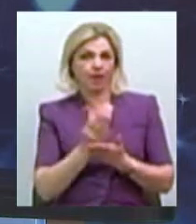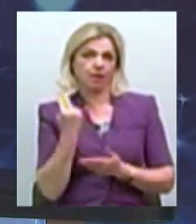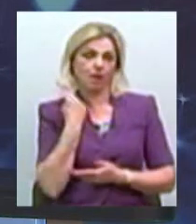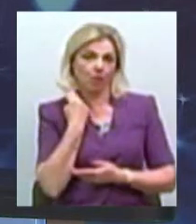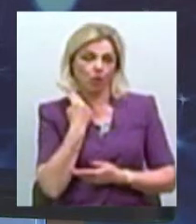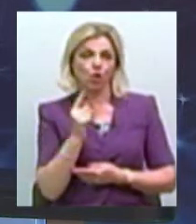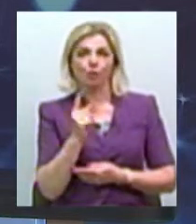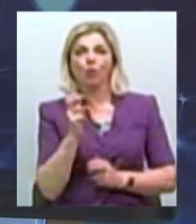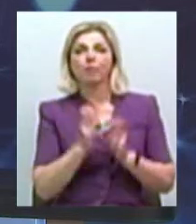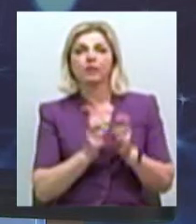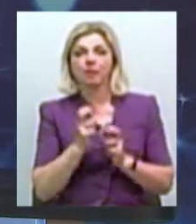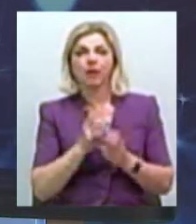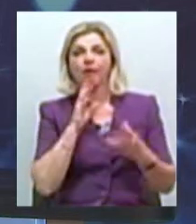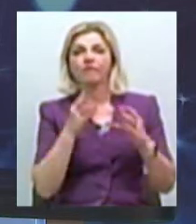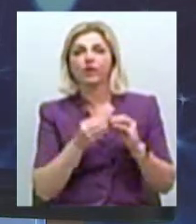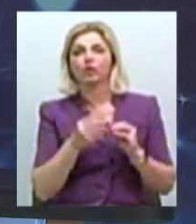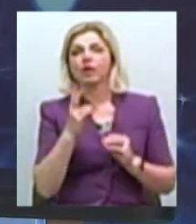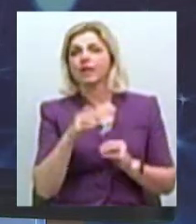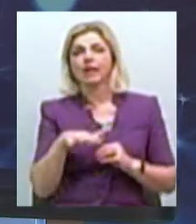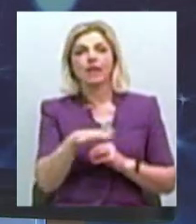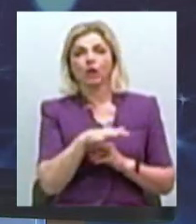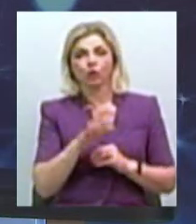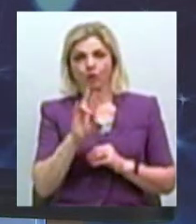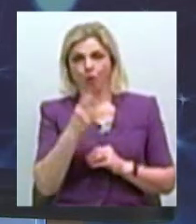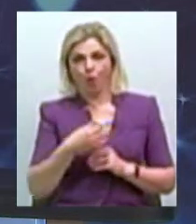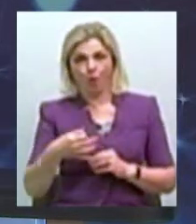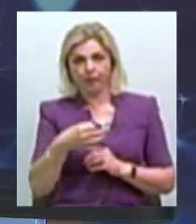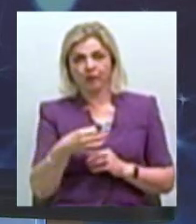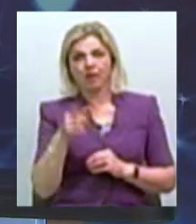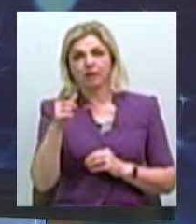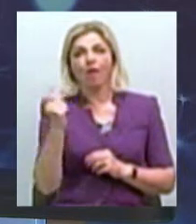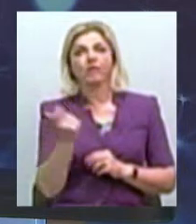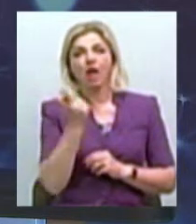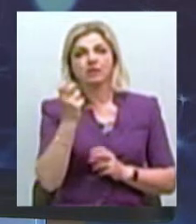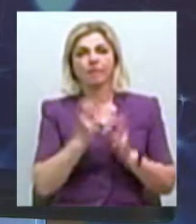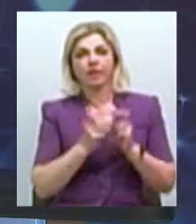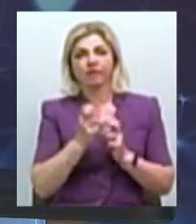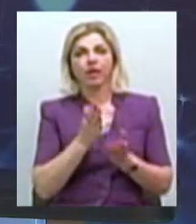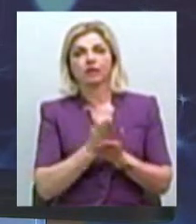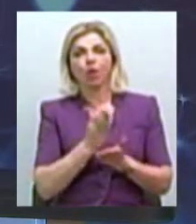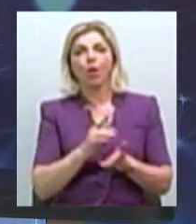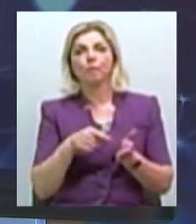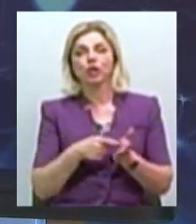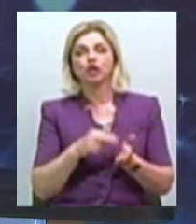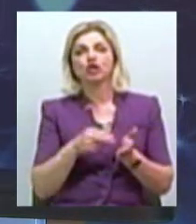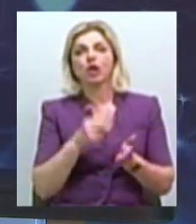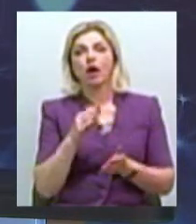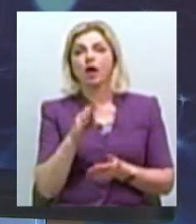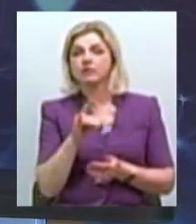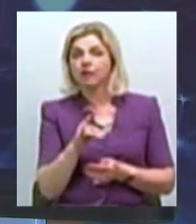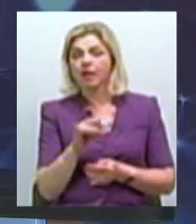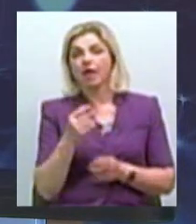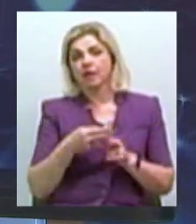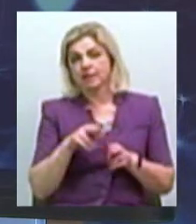що підприємство звітує не на території Миколаївської області. Власник підприємства знаходиться в місті Черкаси. І відповідна